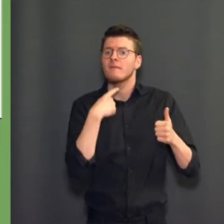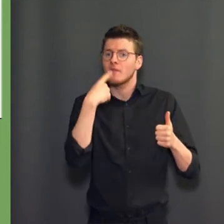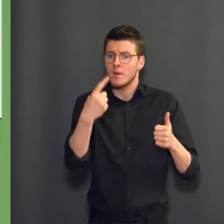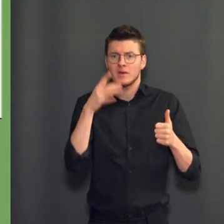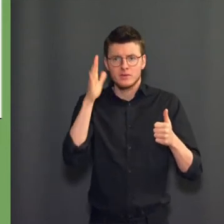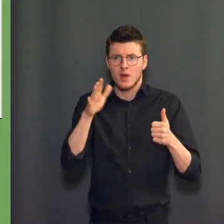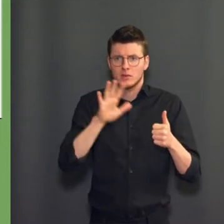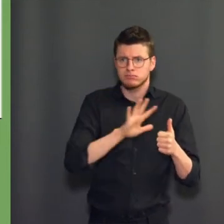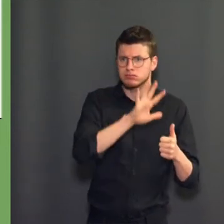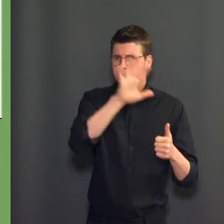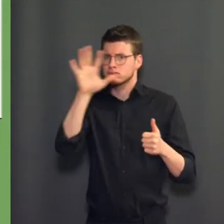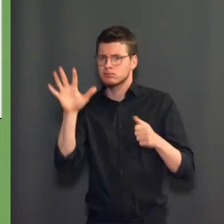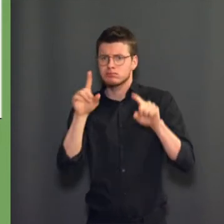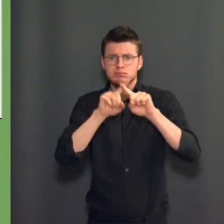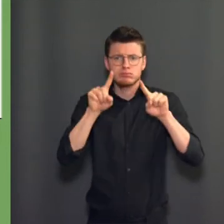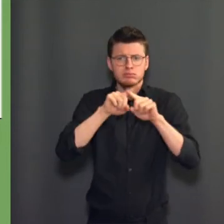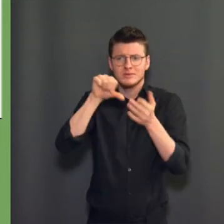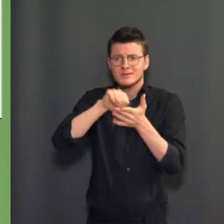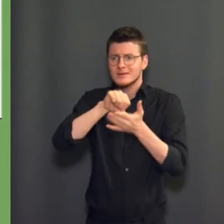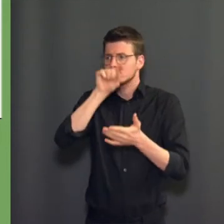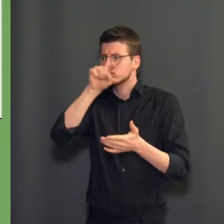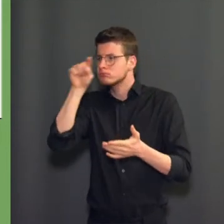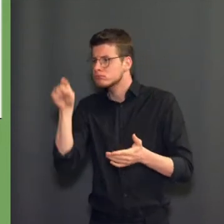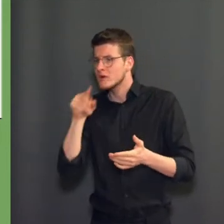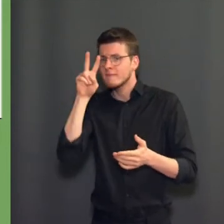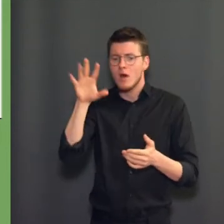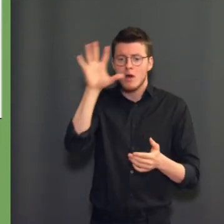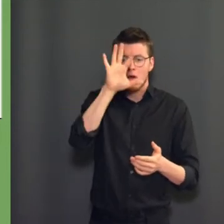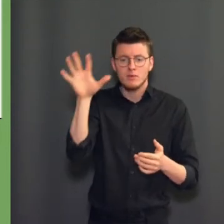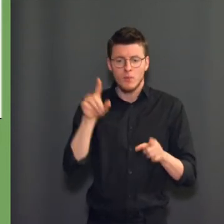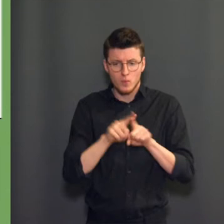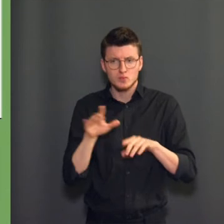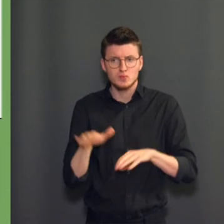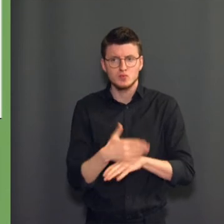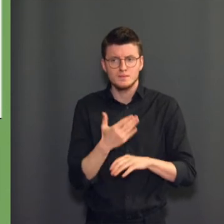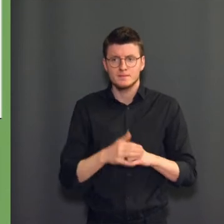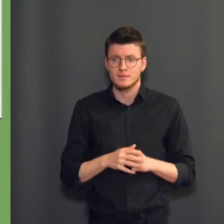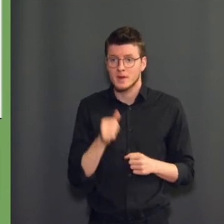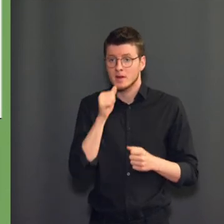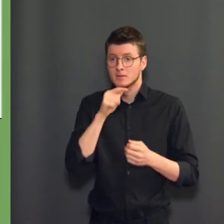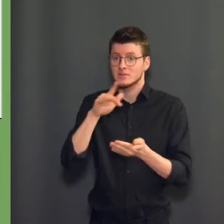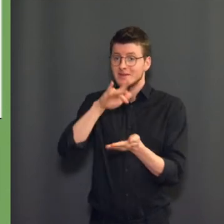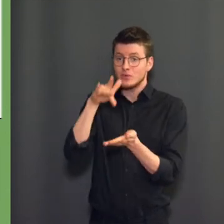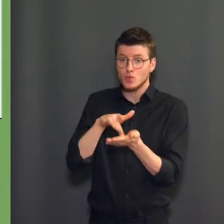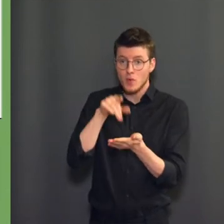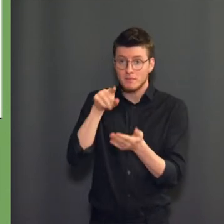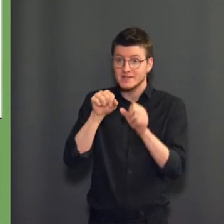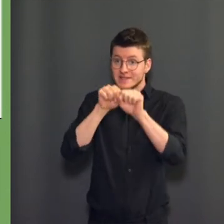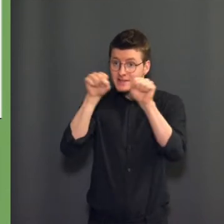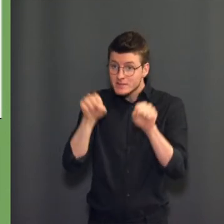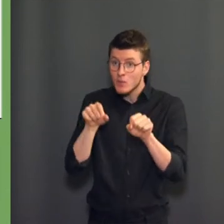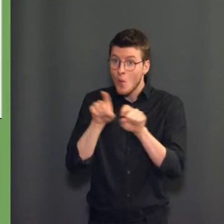Vlaanderen. De centra die het systeem gebruiken, zullen worden vermeld op